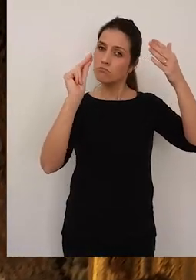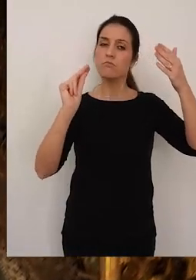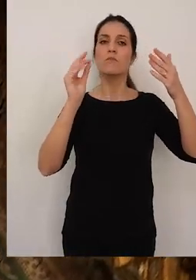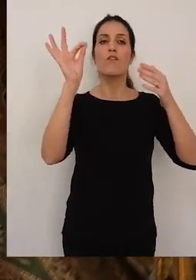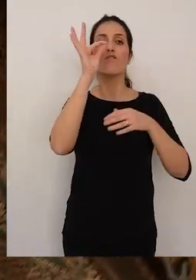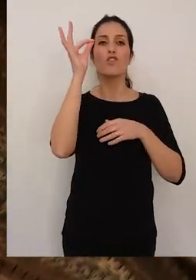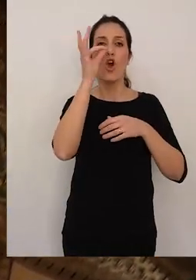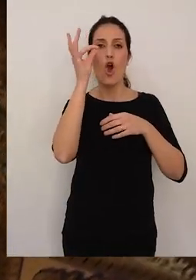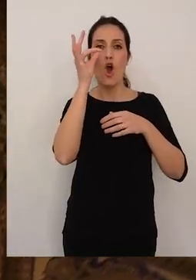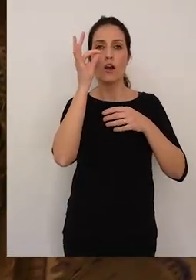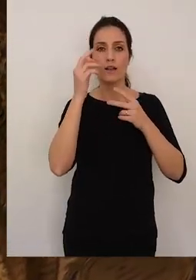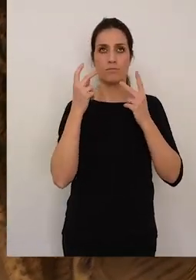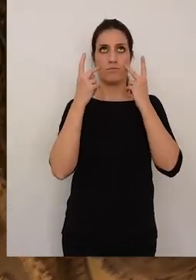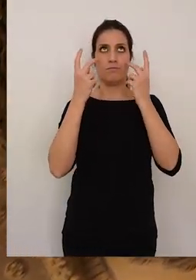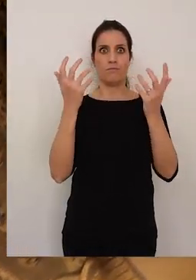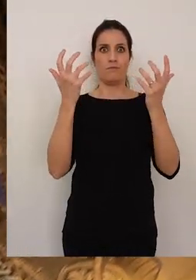visivo.